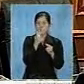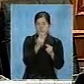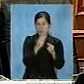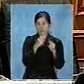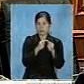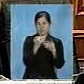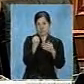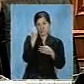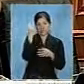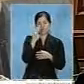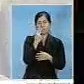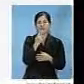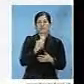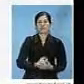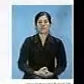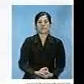ครับ